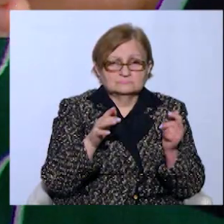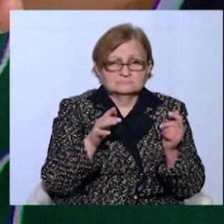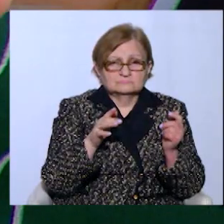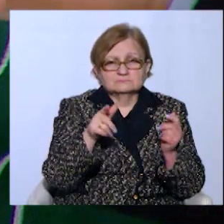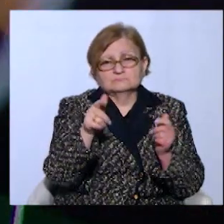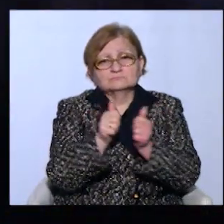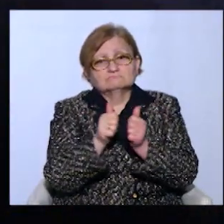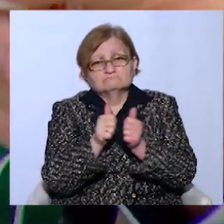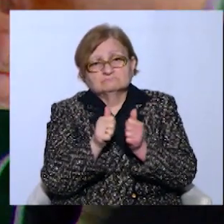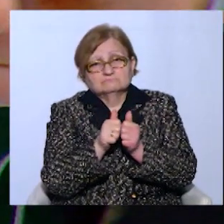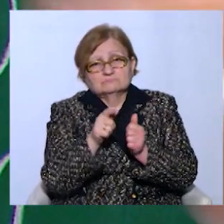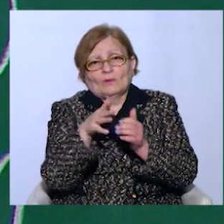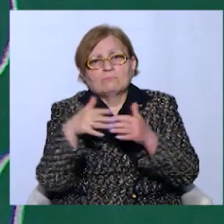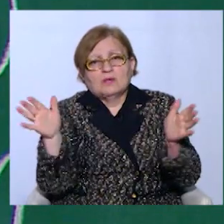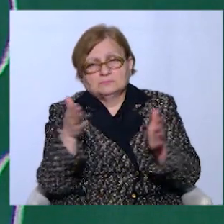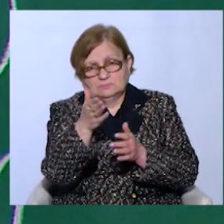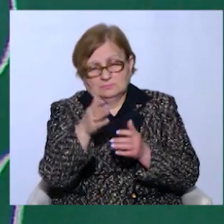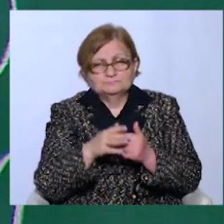აგერ გვერდზე ამაზე მეტი წერია.